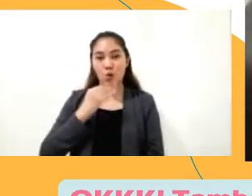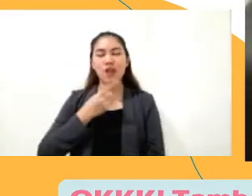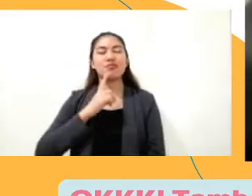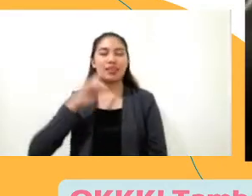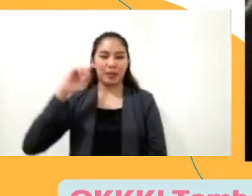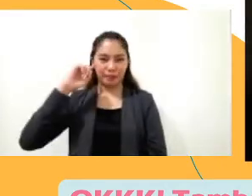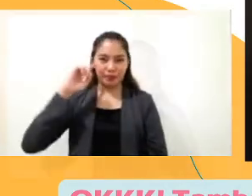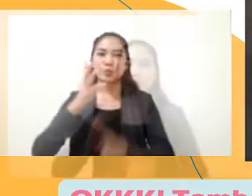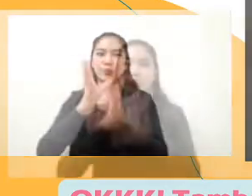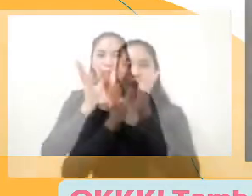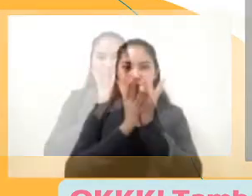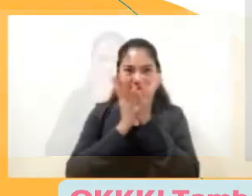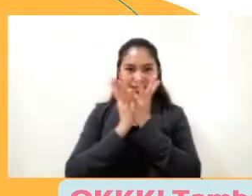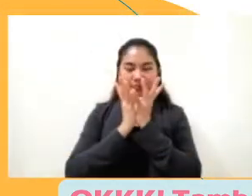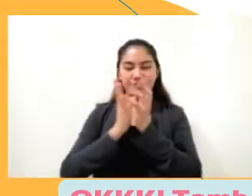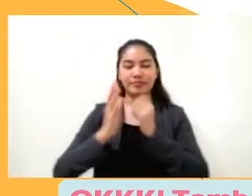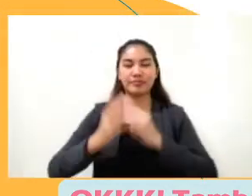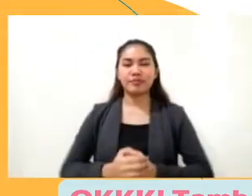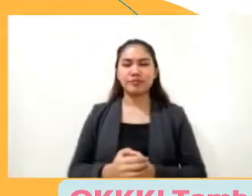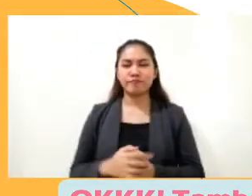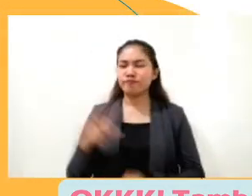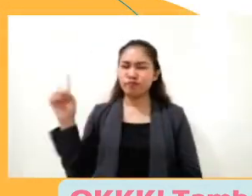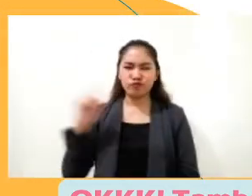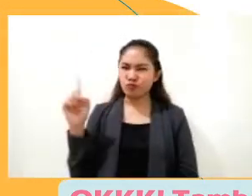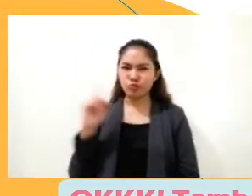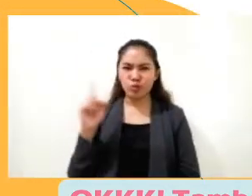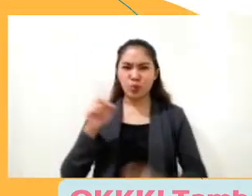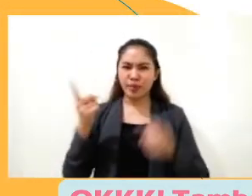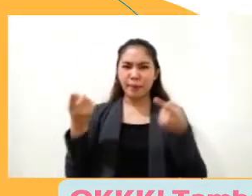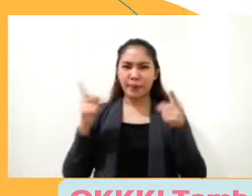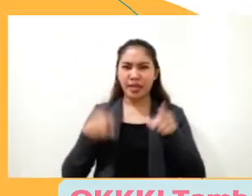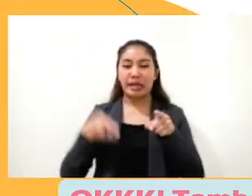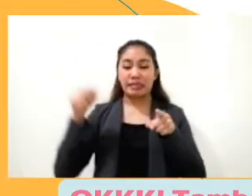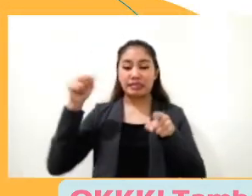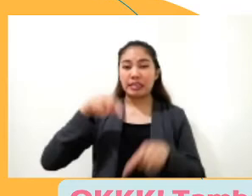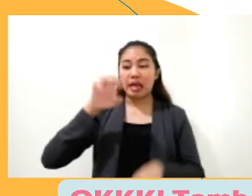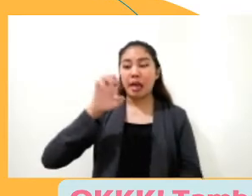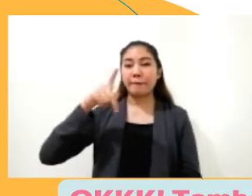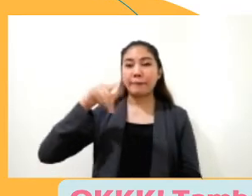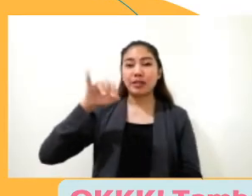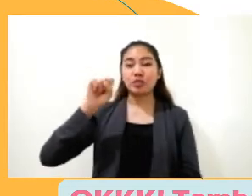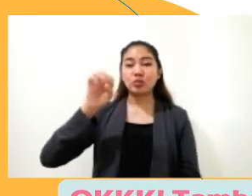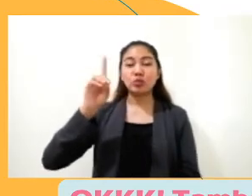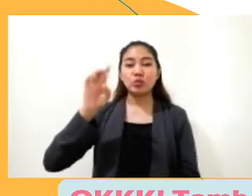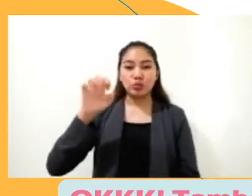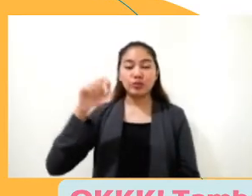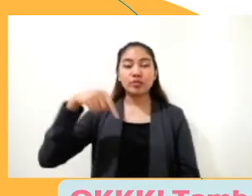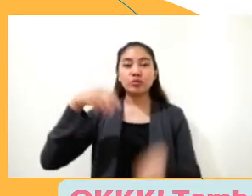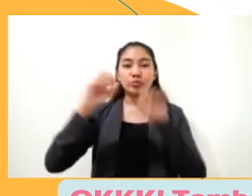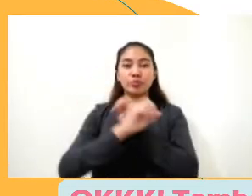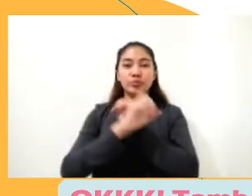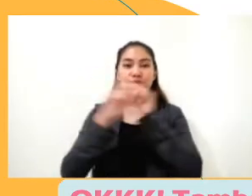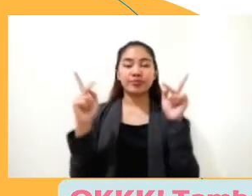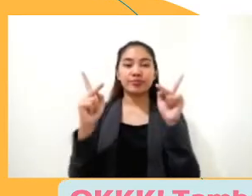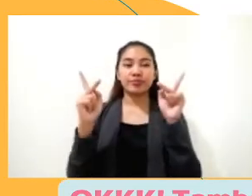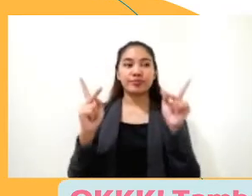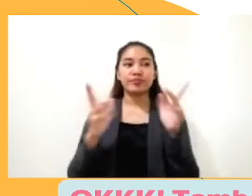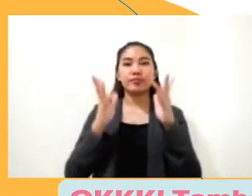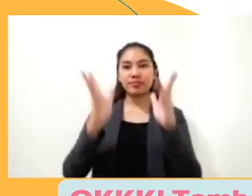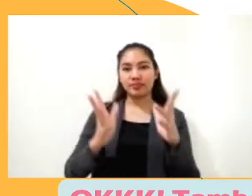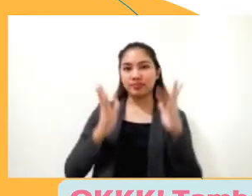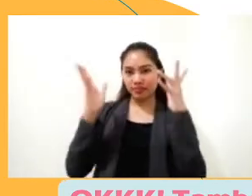nga po ba ang mangyayari para sa episode na ito ng OKKK Tambayan? Silipin natin